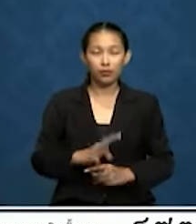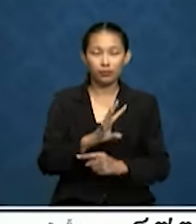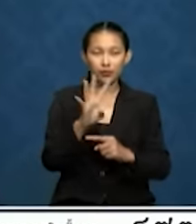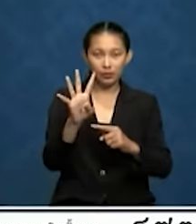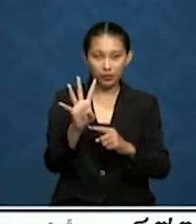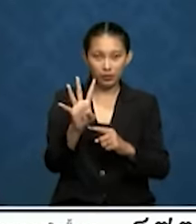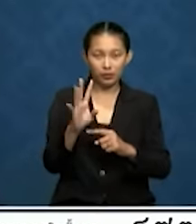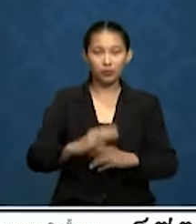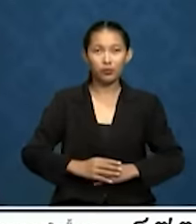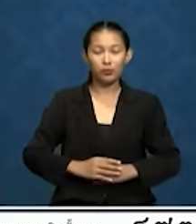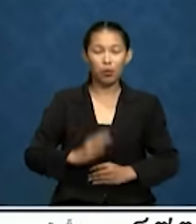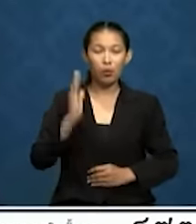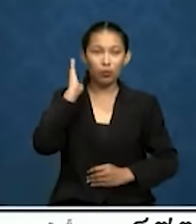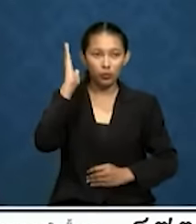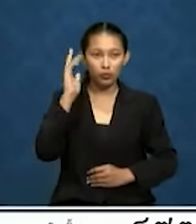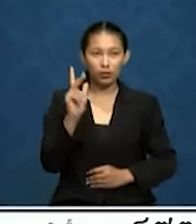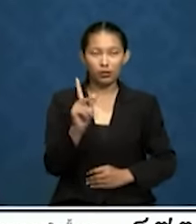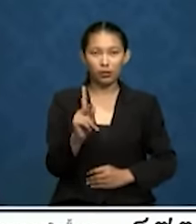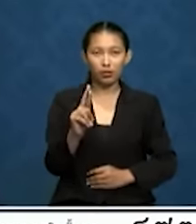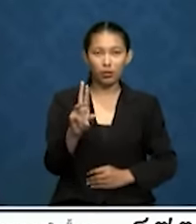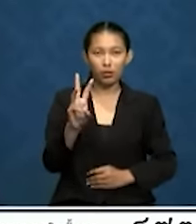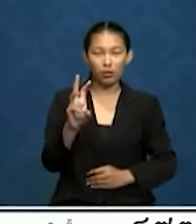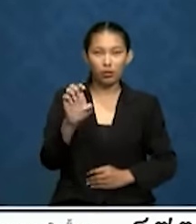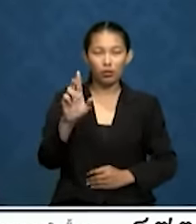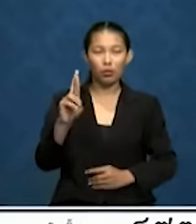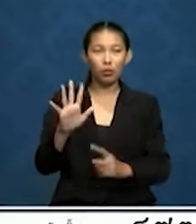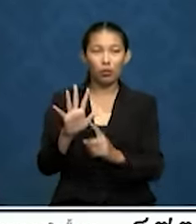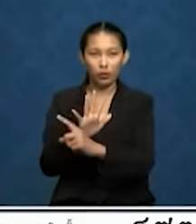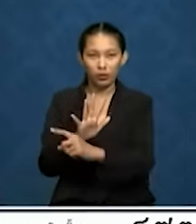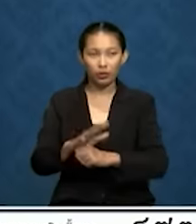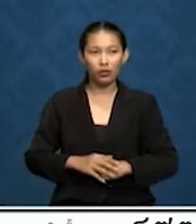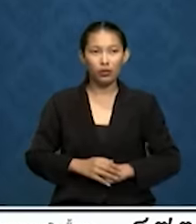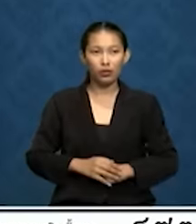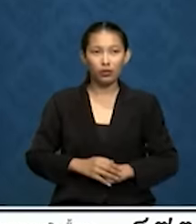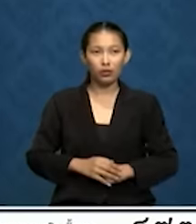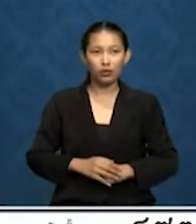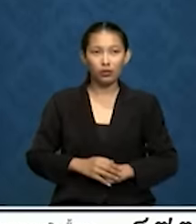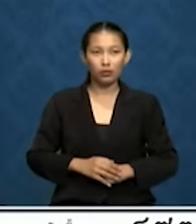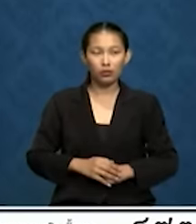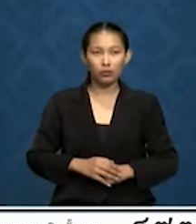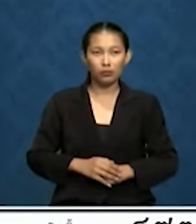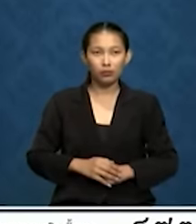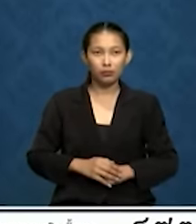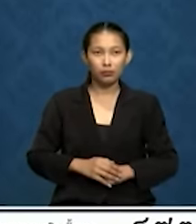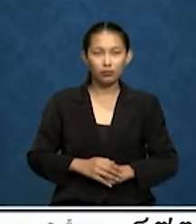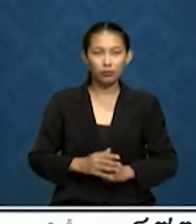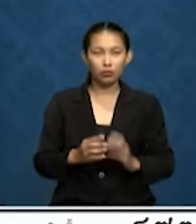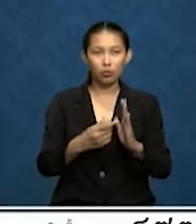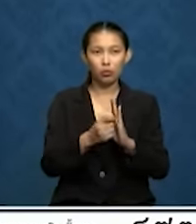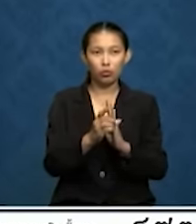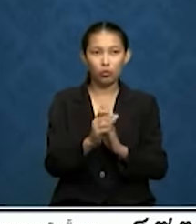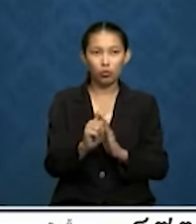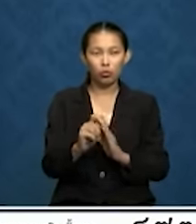4นายกรวีสาราคำ กรวีสาราคำอุดรธานีเห็นชอบครับ